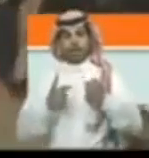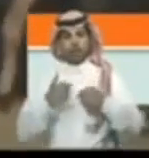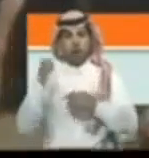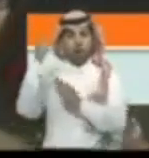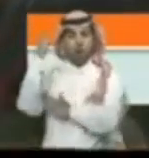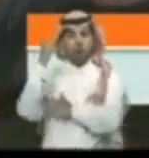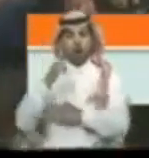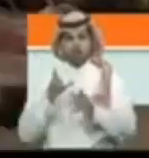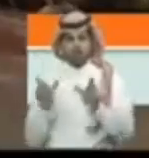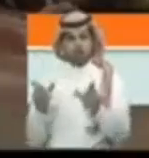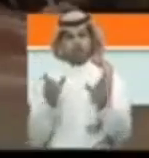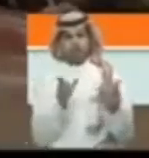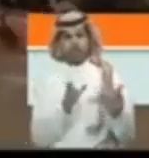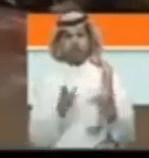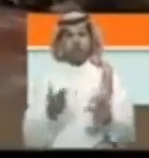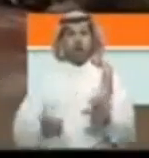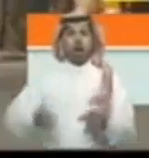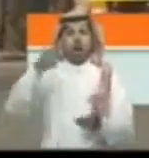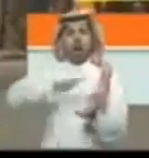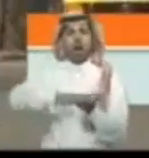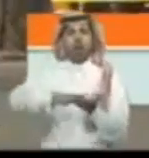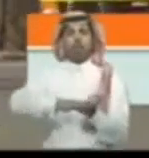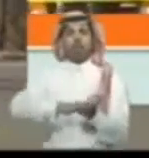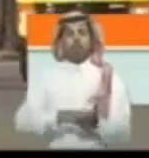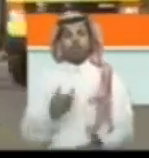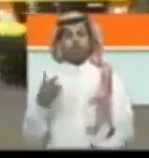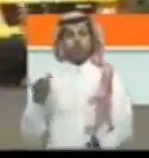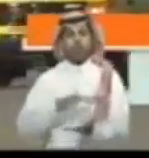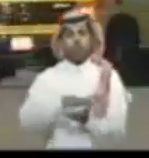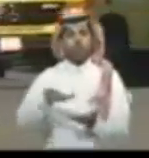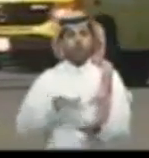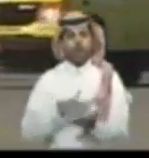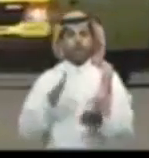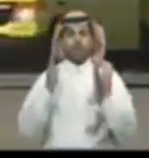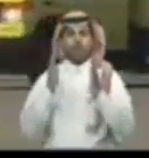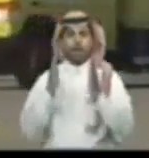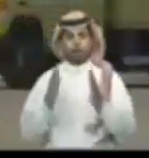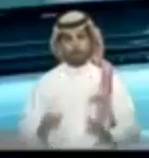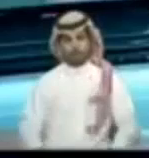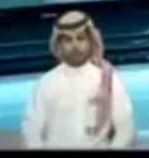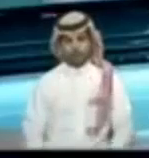والقوة يدافعون عن أغلى أرض. مشعل الخامسي، المنطقة الشرقية.